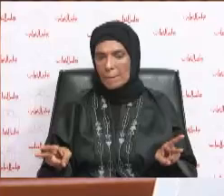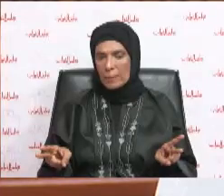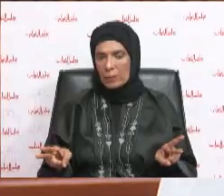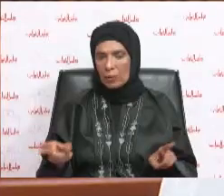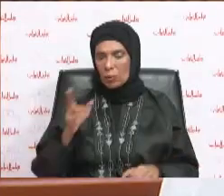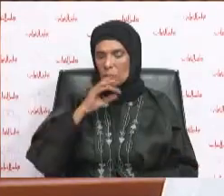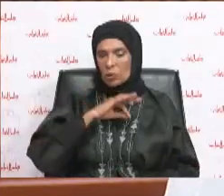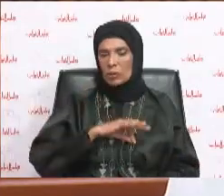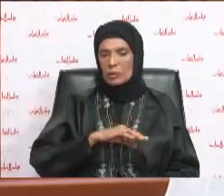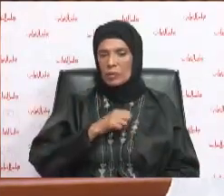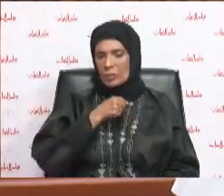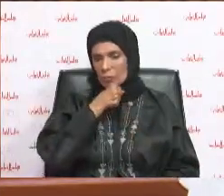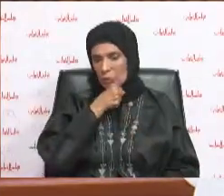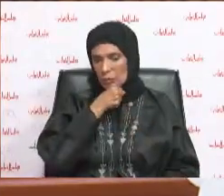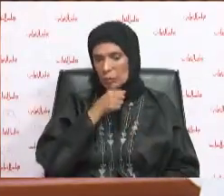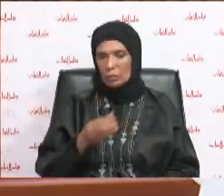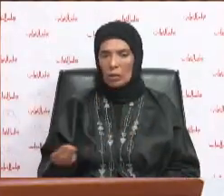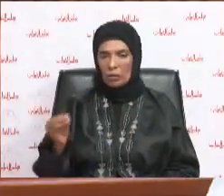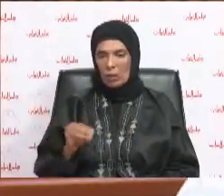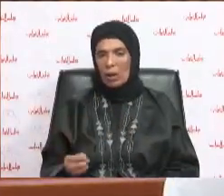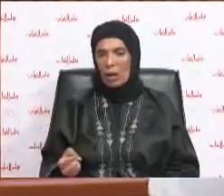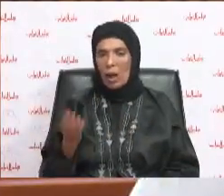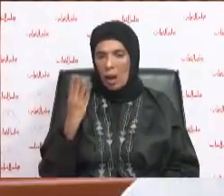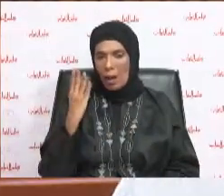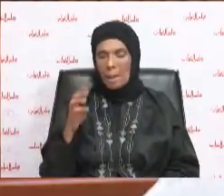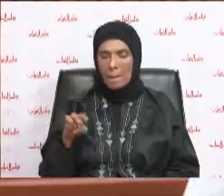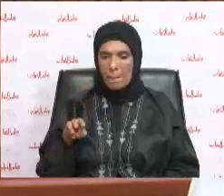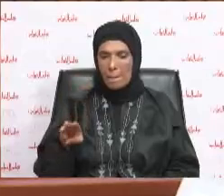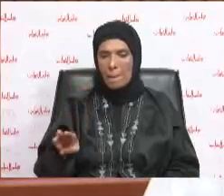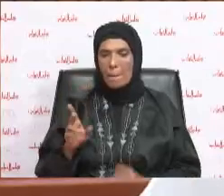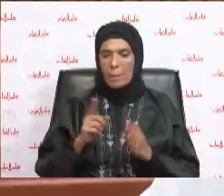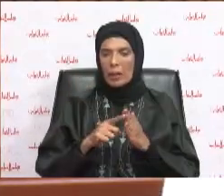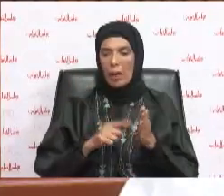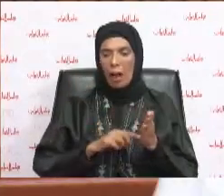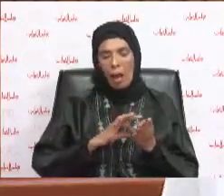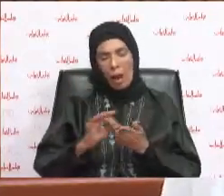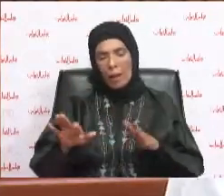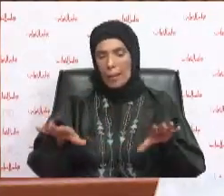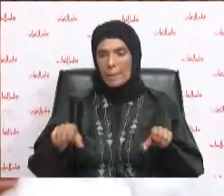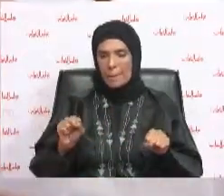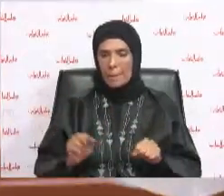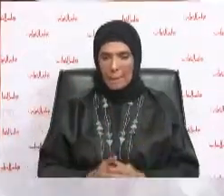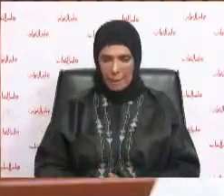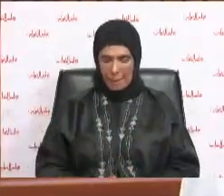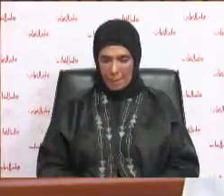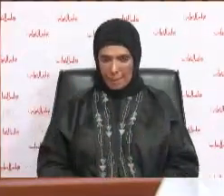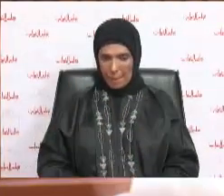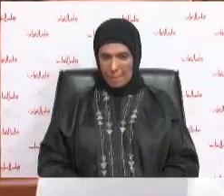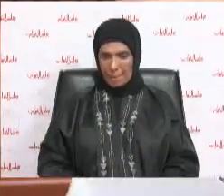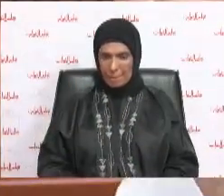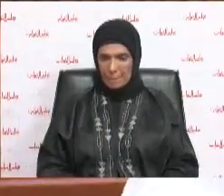المستفيد من التقاعد انه يستفيد اكثر من 4000 دينار، هذا اوريدي القانون ملغي، احنا على اساس بس نطلعه من